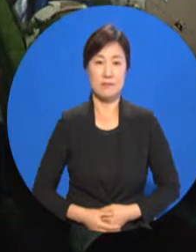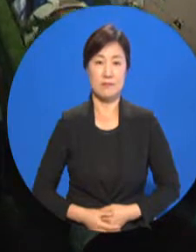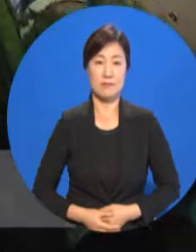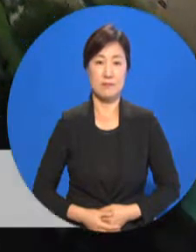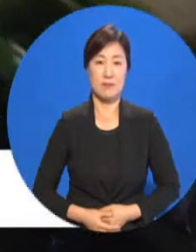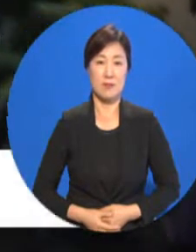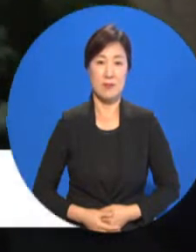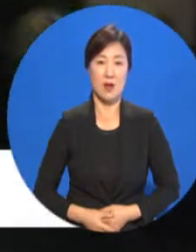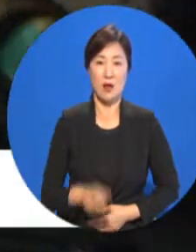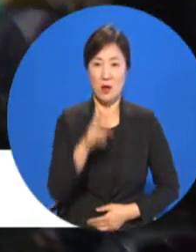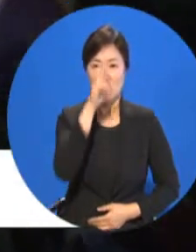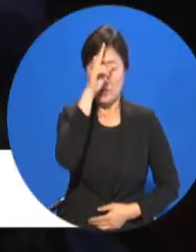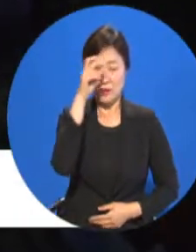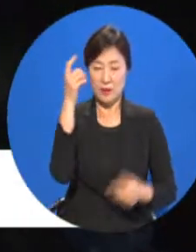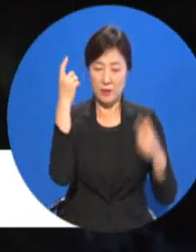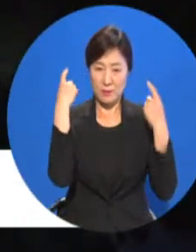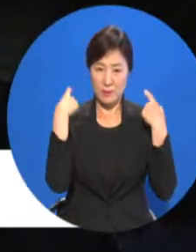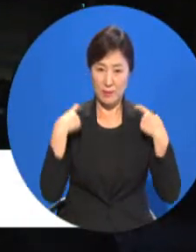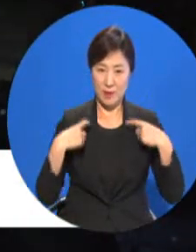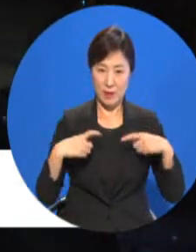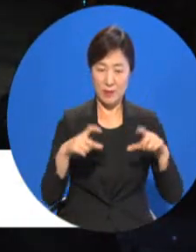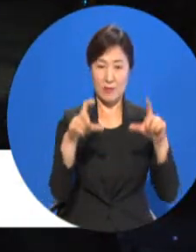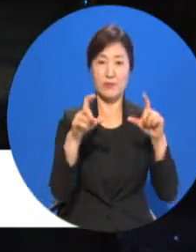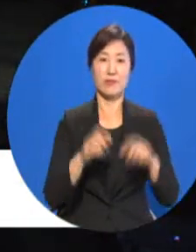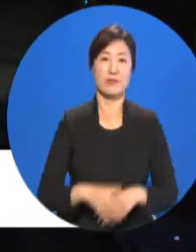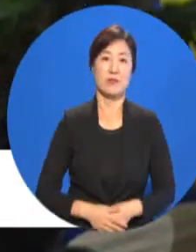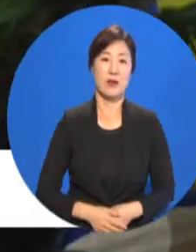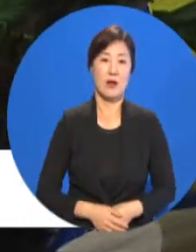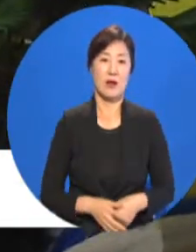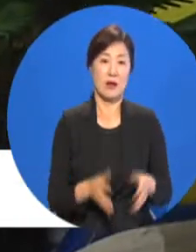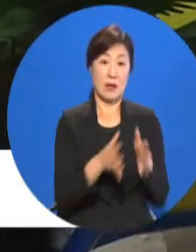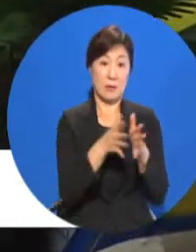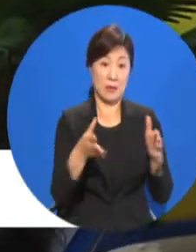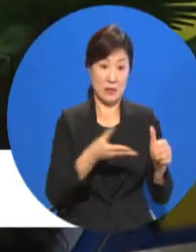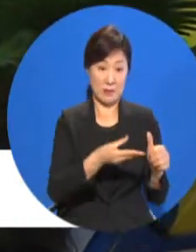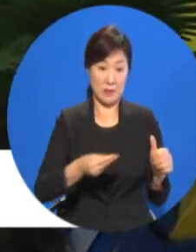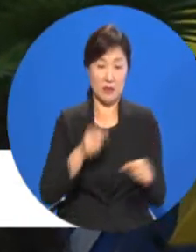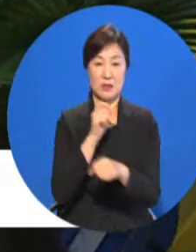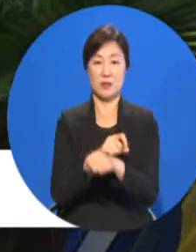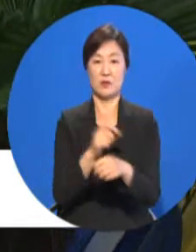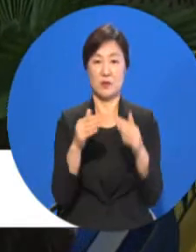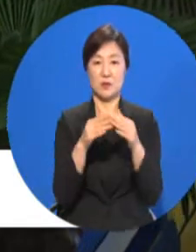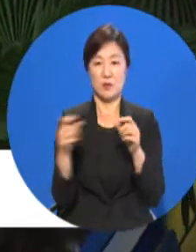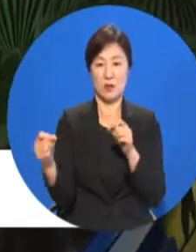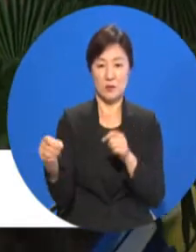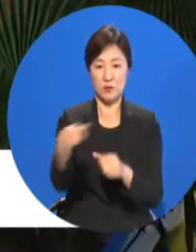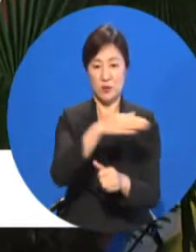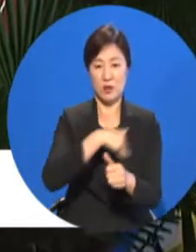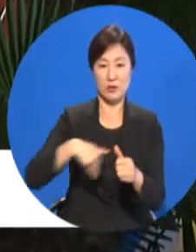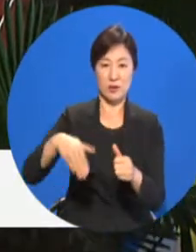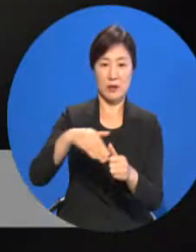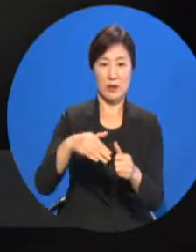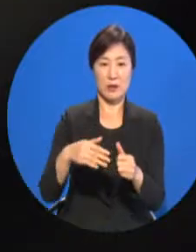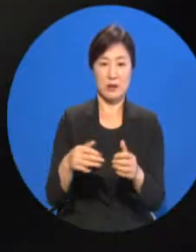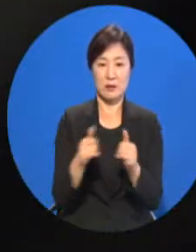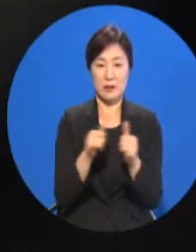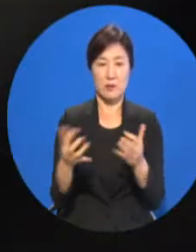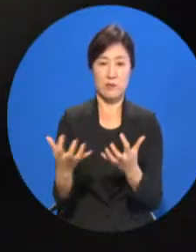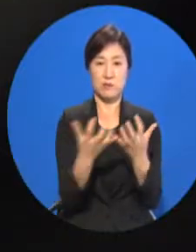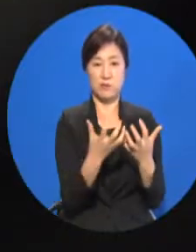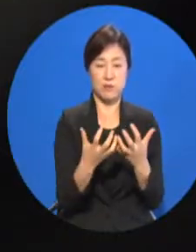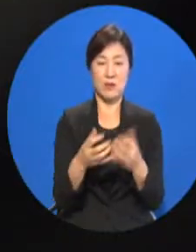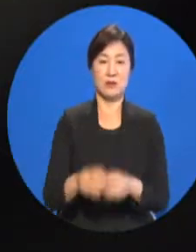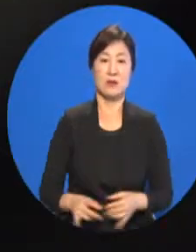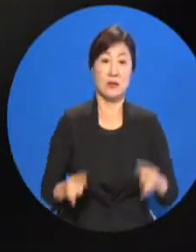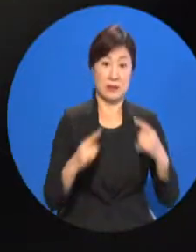자정이 다가오는 늦은 밤. 모 임대아파트 사무소 앞이 수백 명의 사람들로 북적입니다.